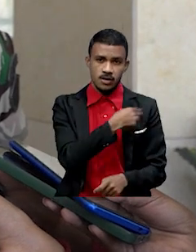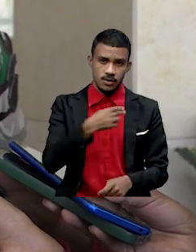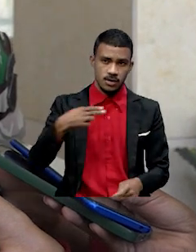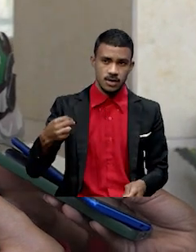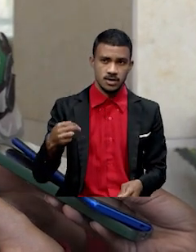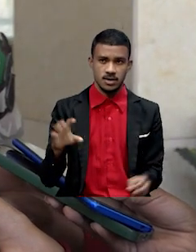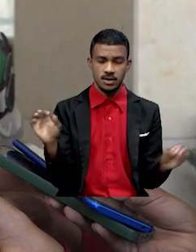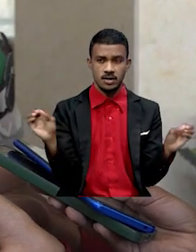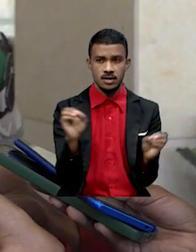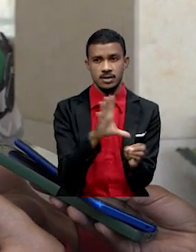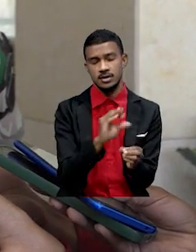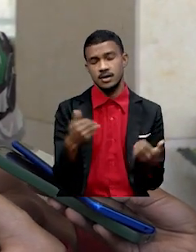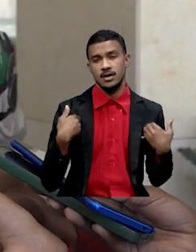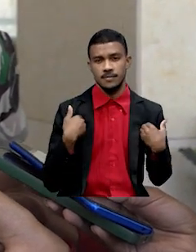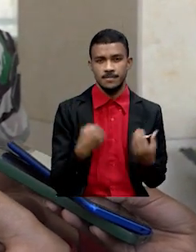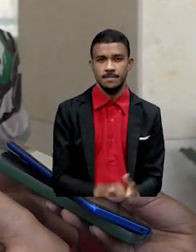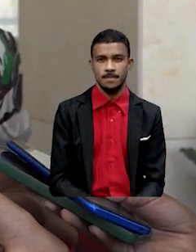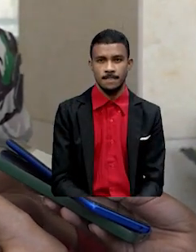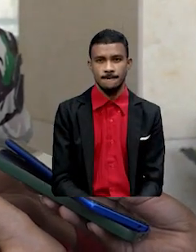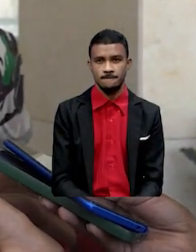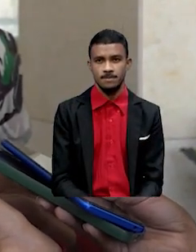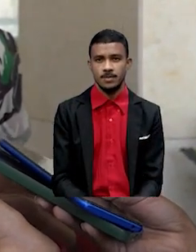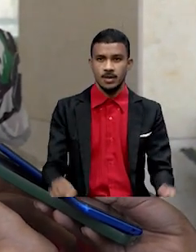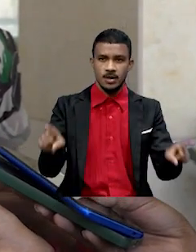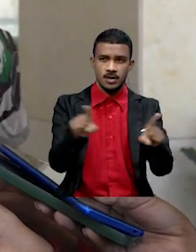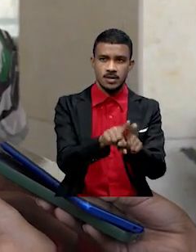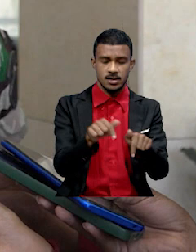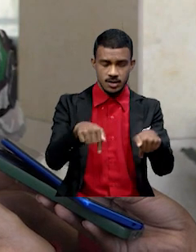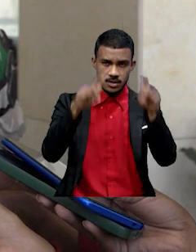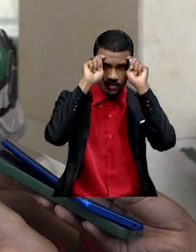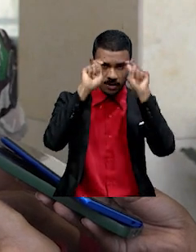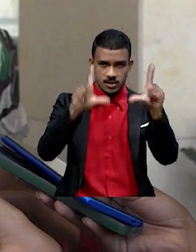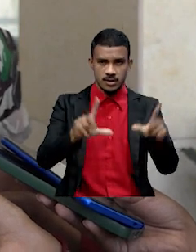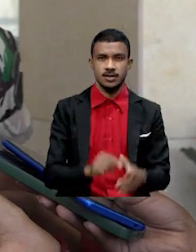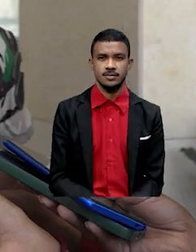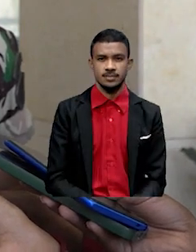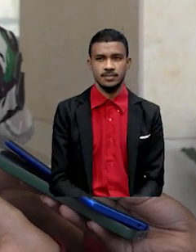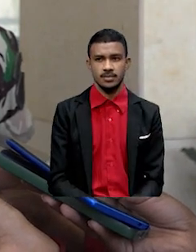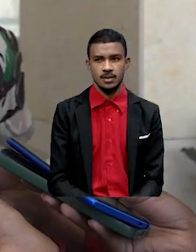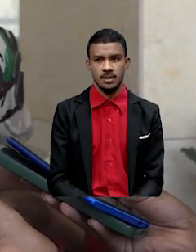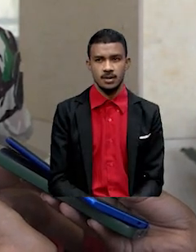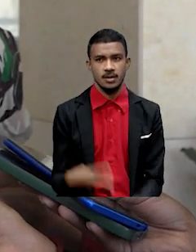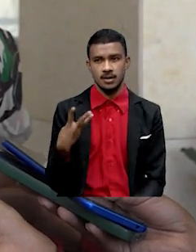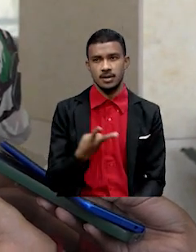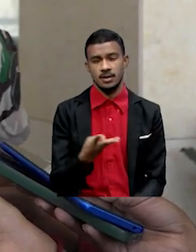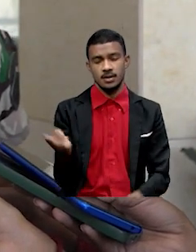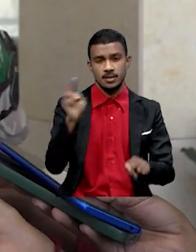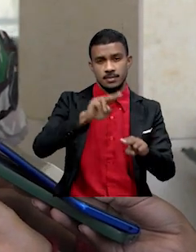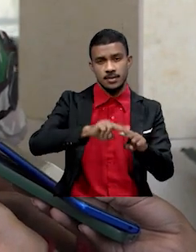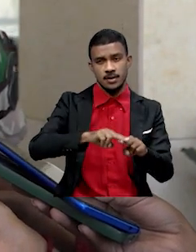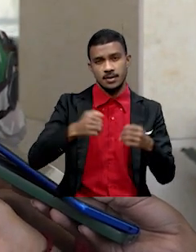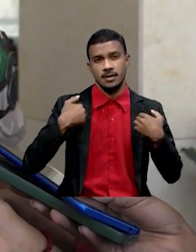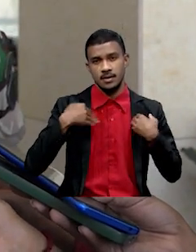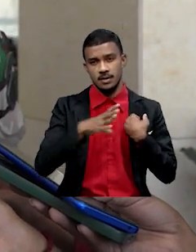dalam Garuda Shield tahun depan atau juga yang dilakukan di Timor Leste. Kita sepakat mungkin lebih